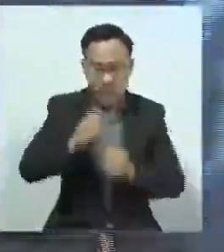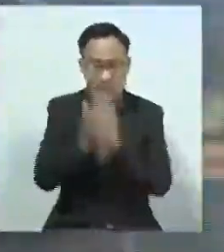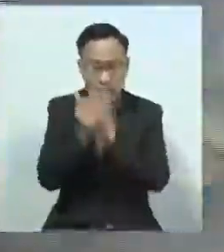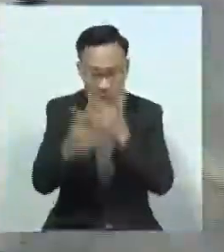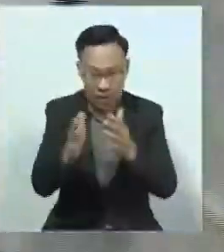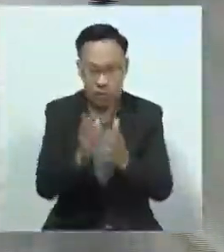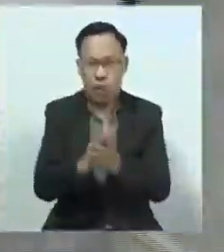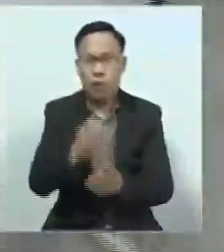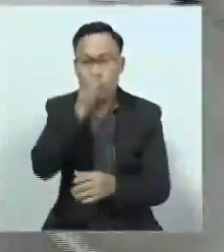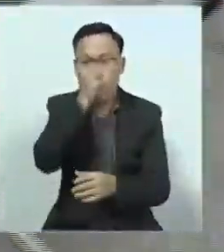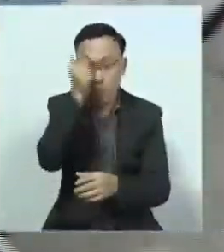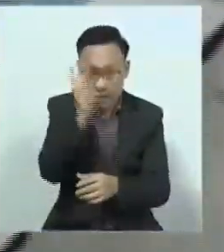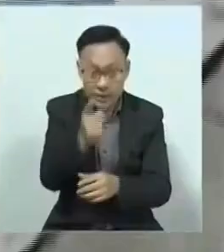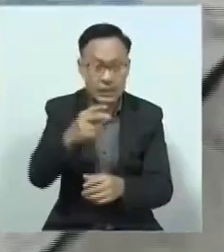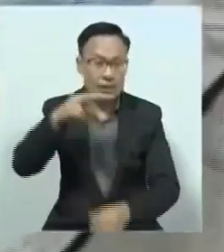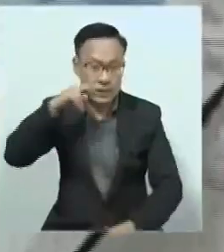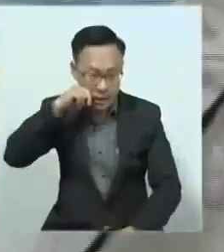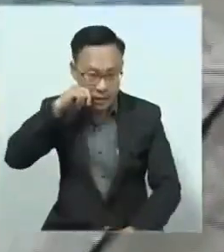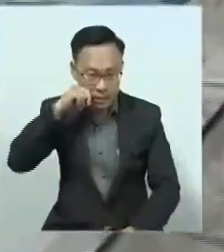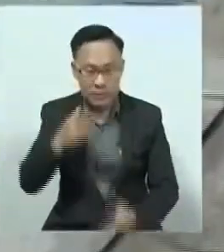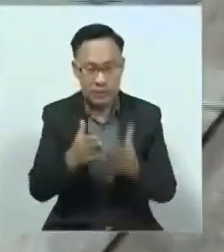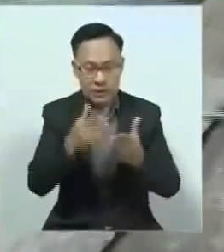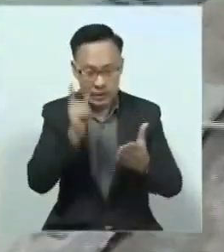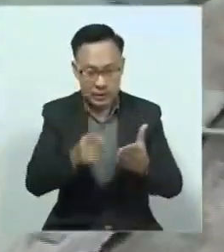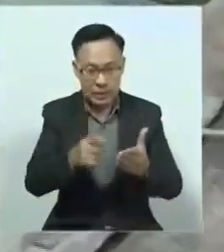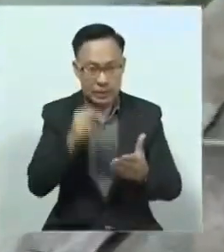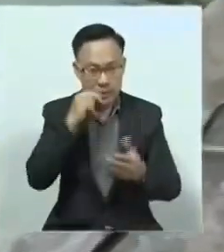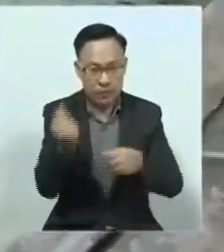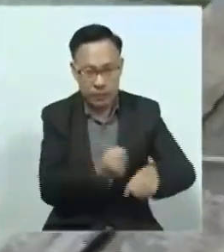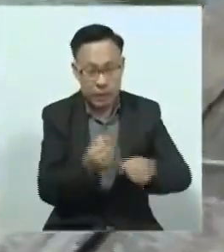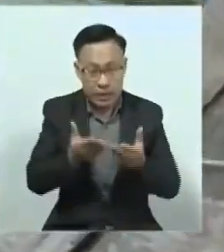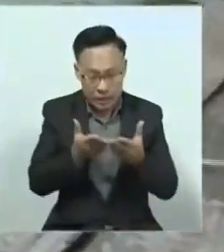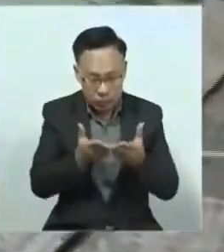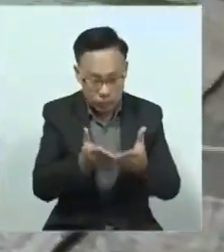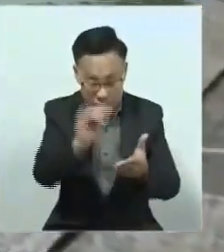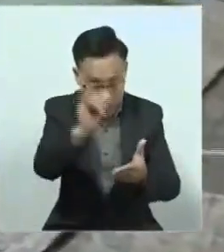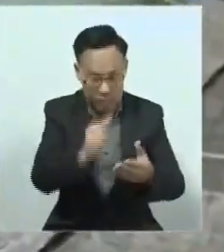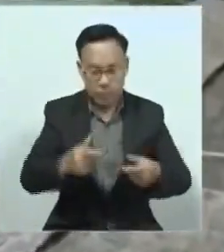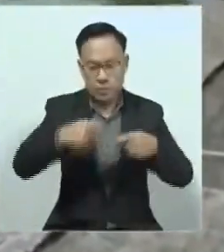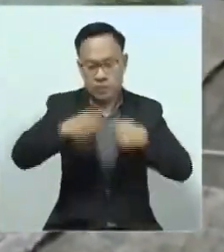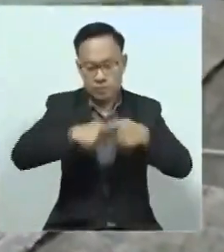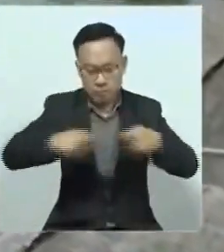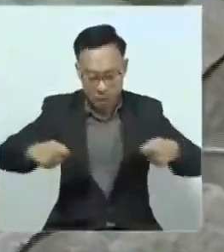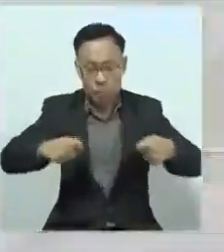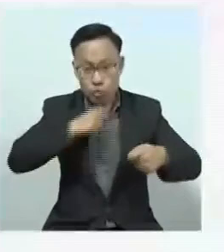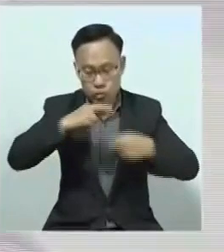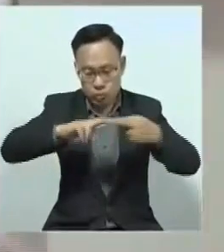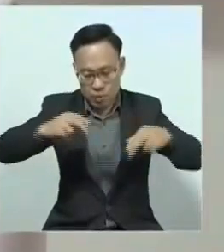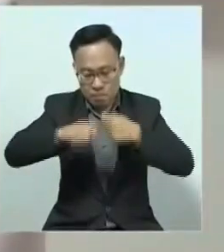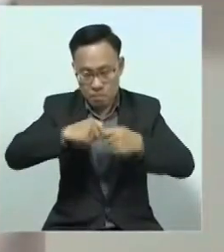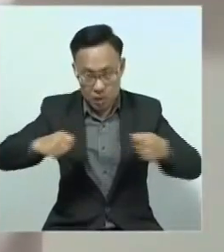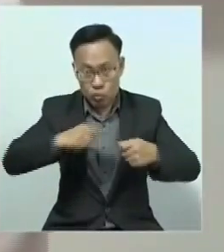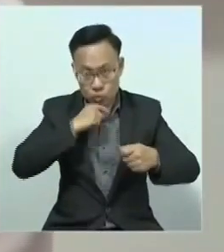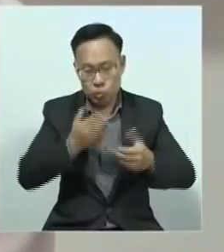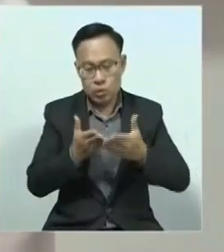ปพอจากหลังอย่างนั้นก็เอามารวมกันเป็นกระบวนเรือนี่คือการเตรียมเรือเตรียมคนแล้วบทแห่